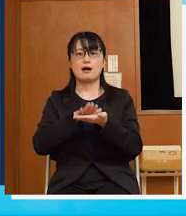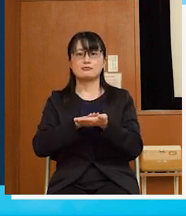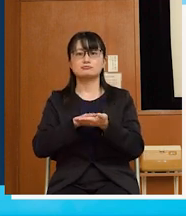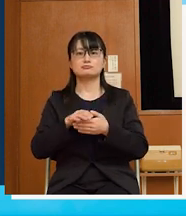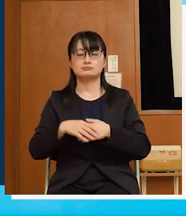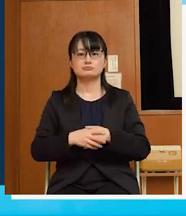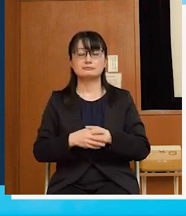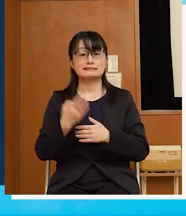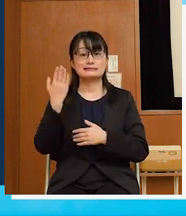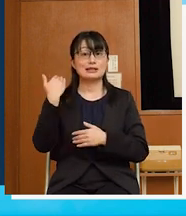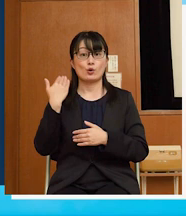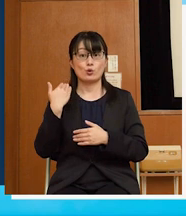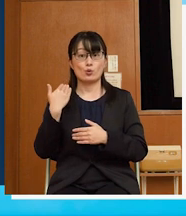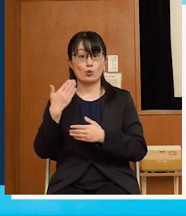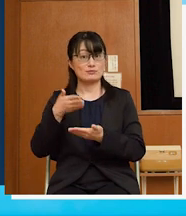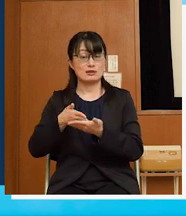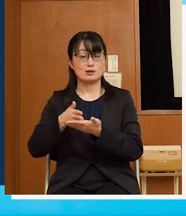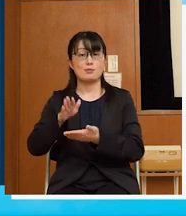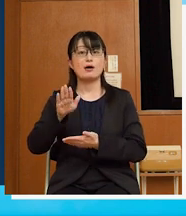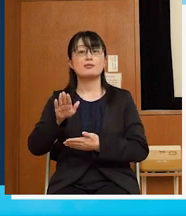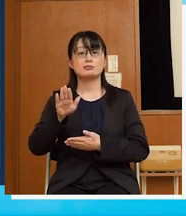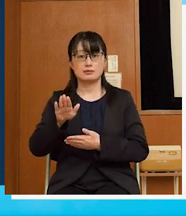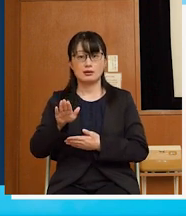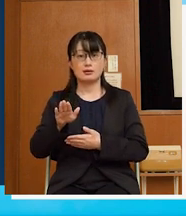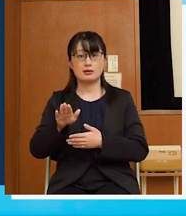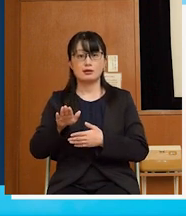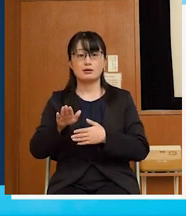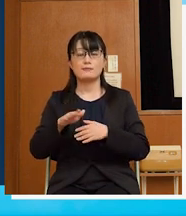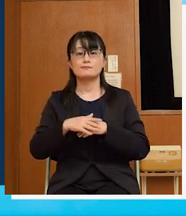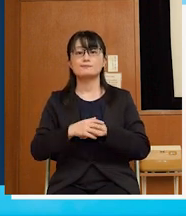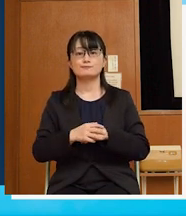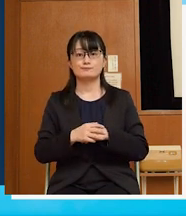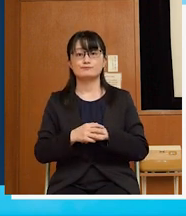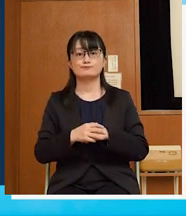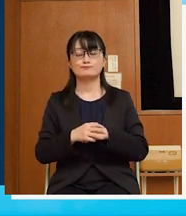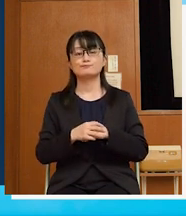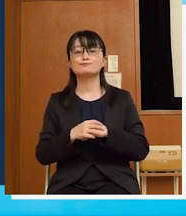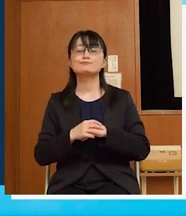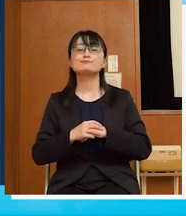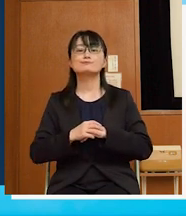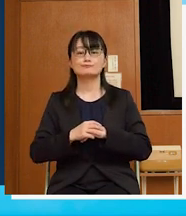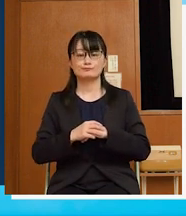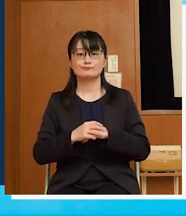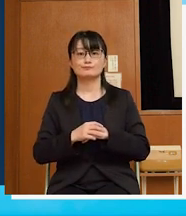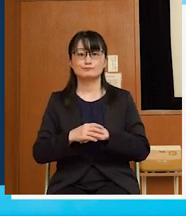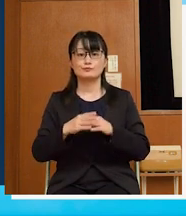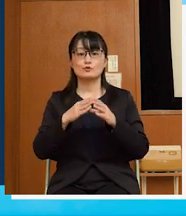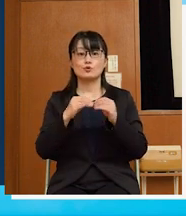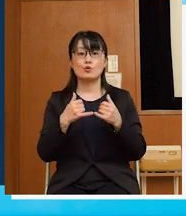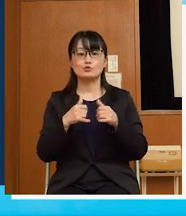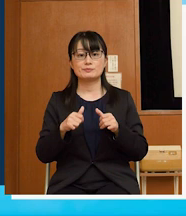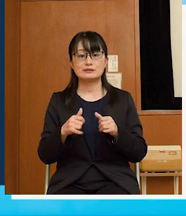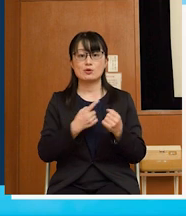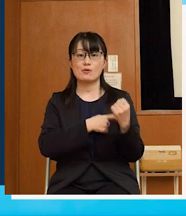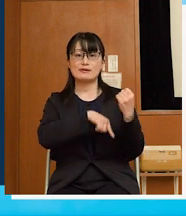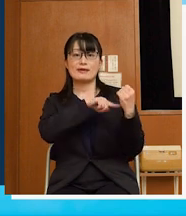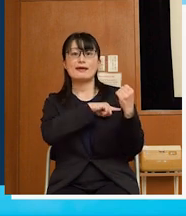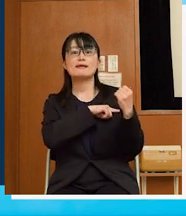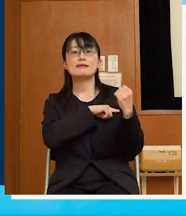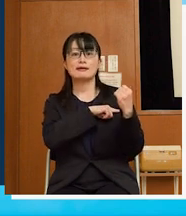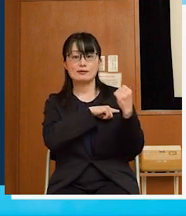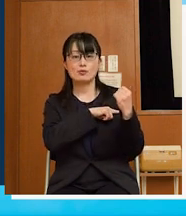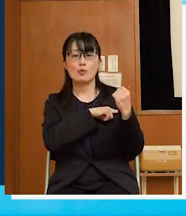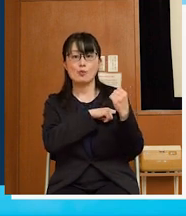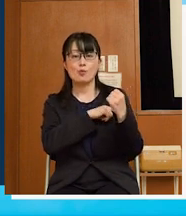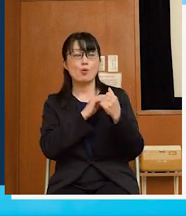スライドの中にましたようにあの行政福審査制度っていうものがありますこれは国民の権利益の迅速な救済を目的と